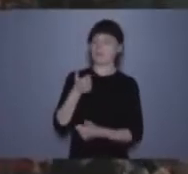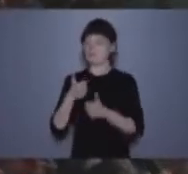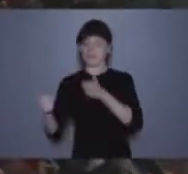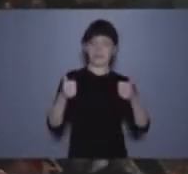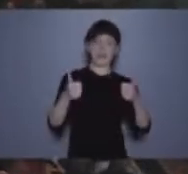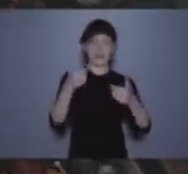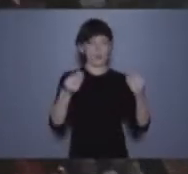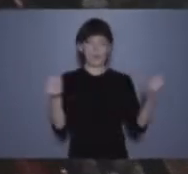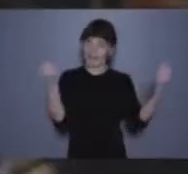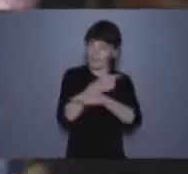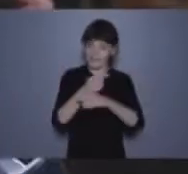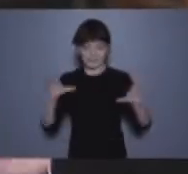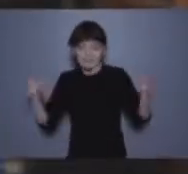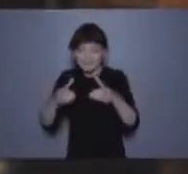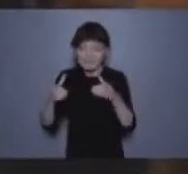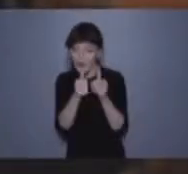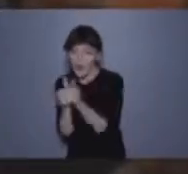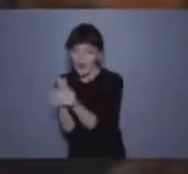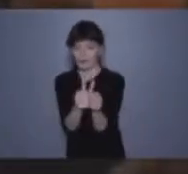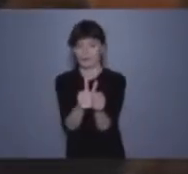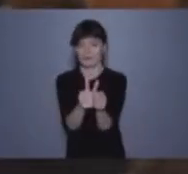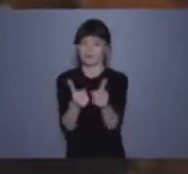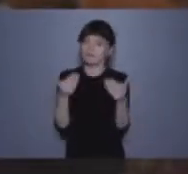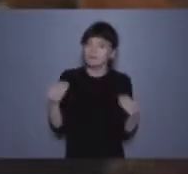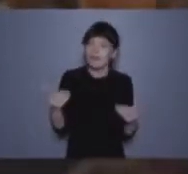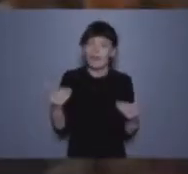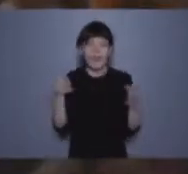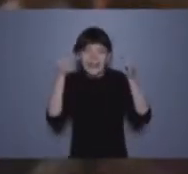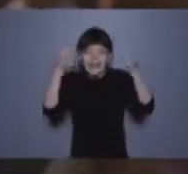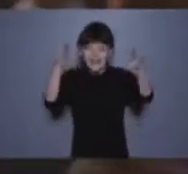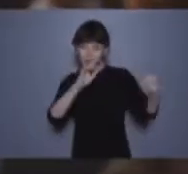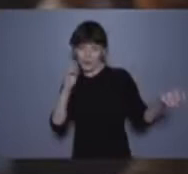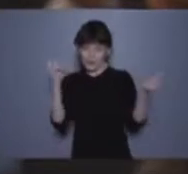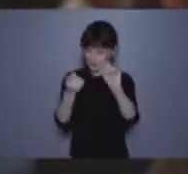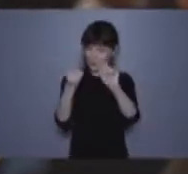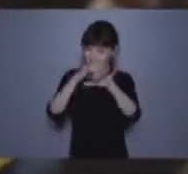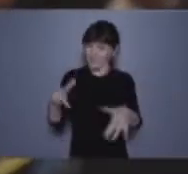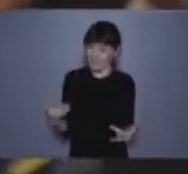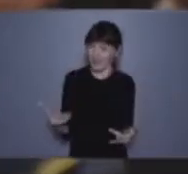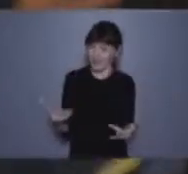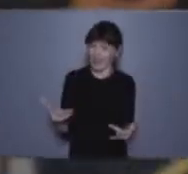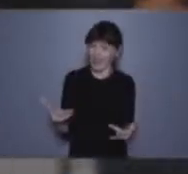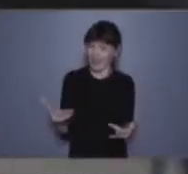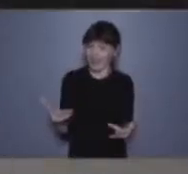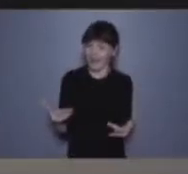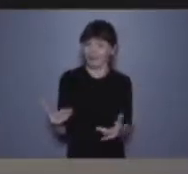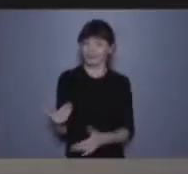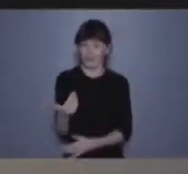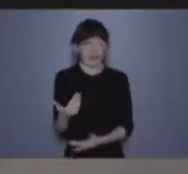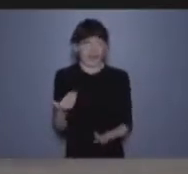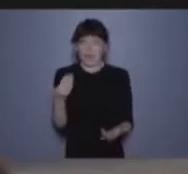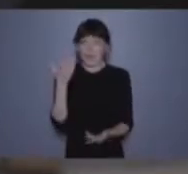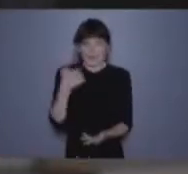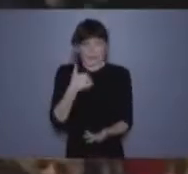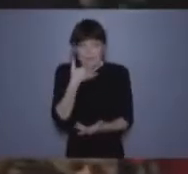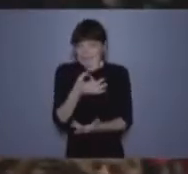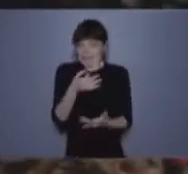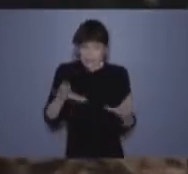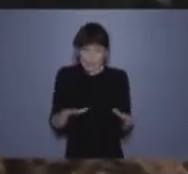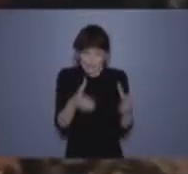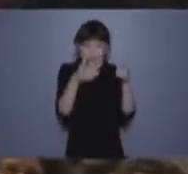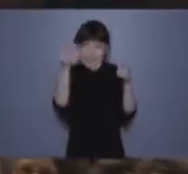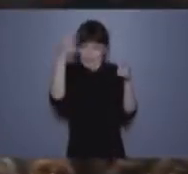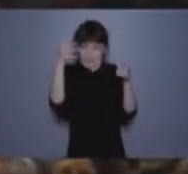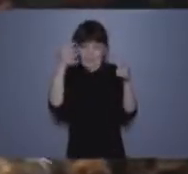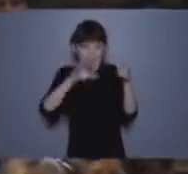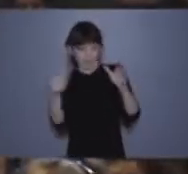Le changement climatique est commencé. Quand je vous dis qu'il faut qu'on démonte les centrales nucléaires, j'assume. On retrouvera